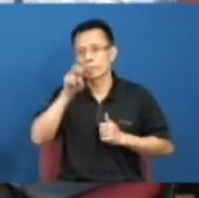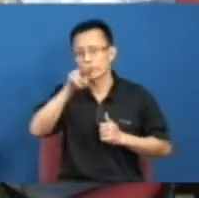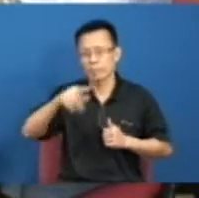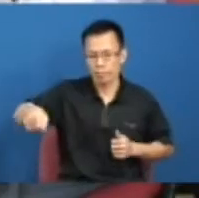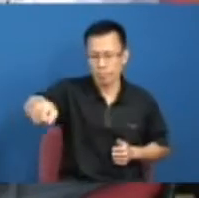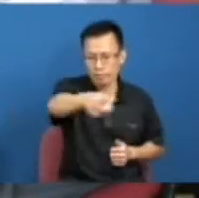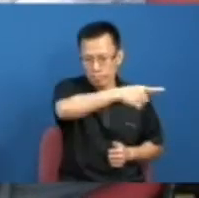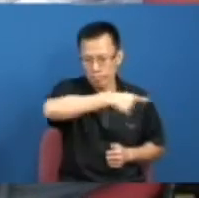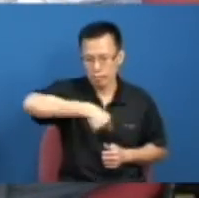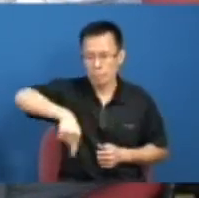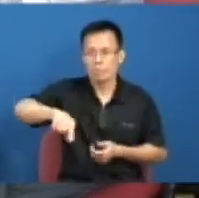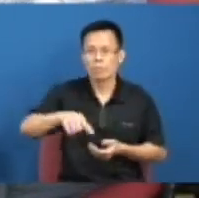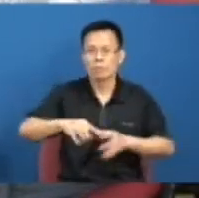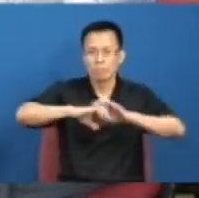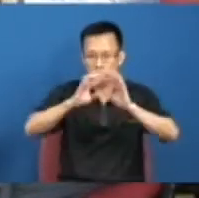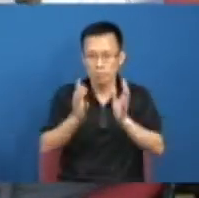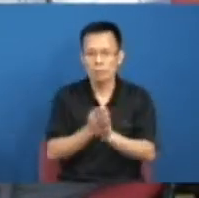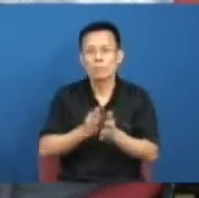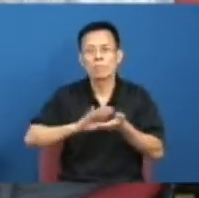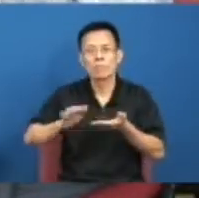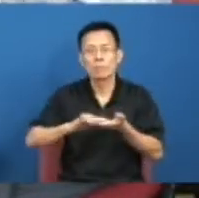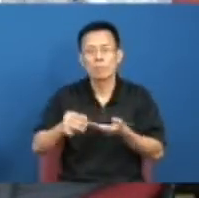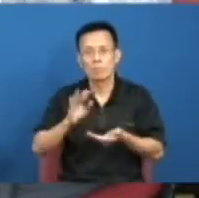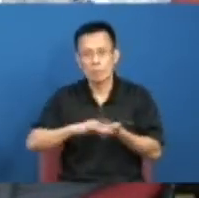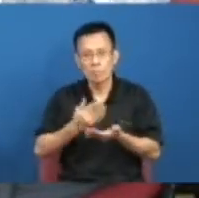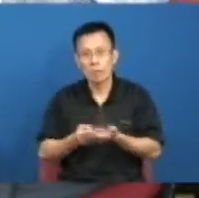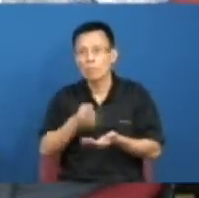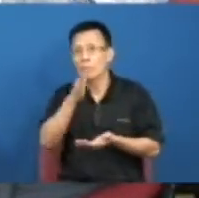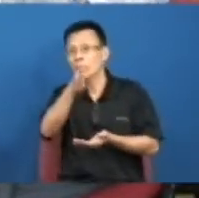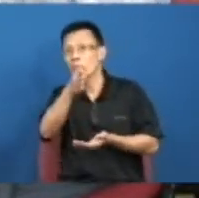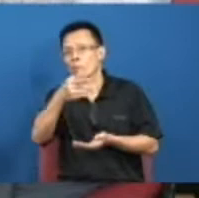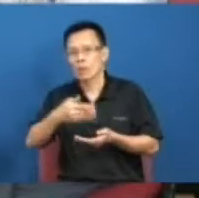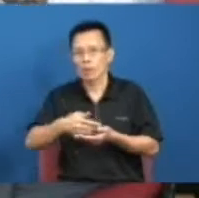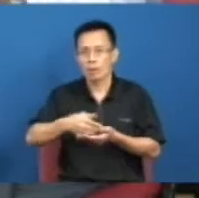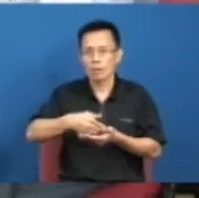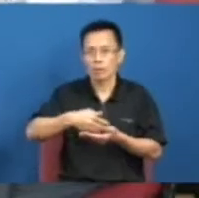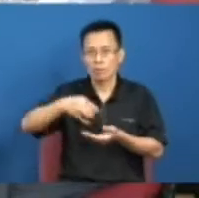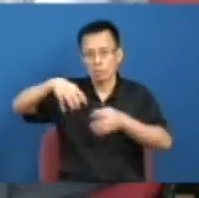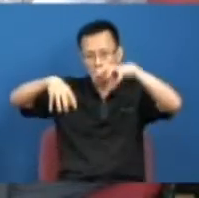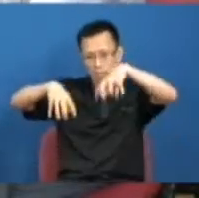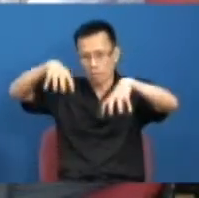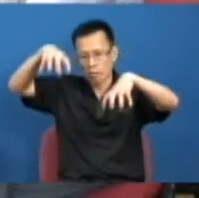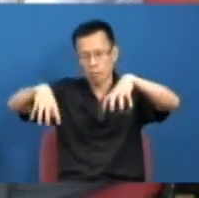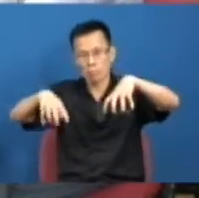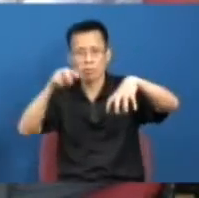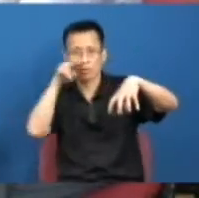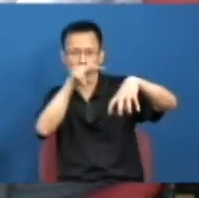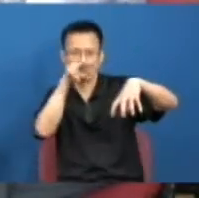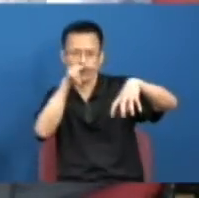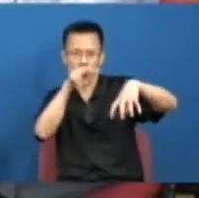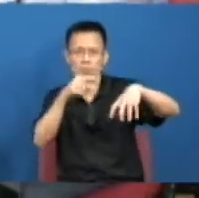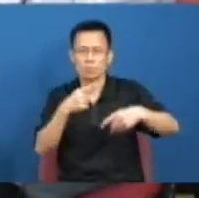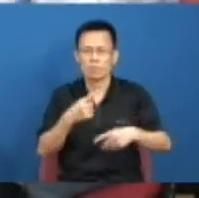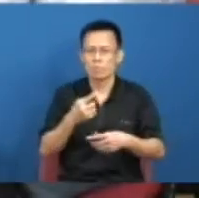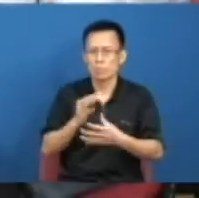部都靚仔嘅。咁但係如果你喺對面個單位望過嚟，或者喺第二座望過嚟咧，你個外牆咧，即係唔夠幾